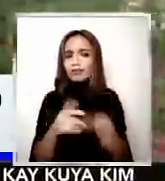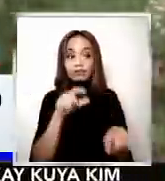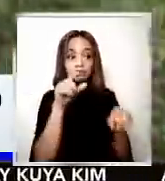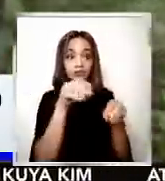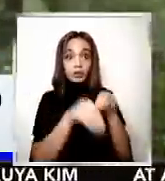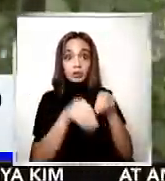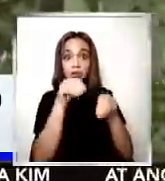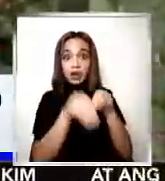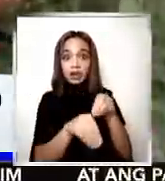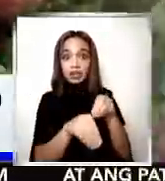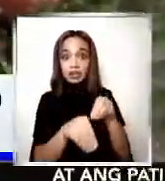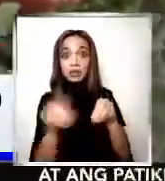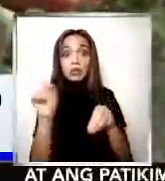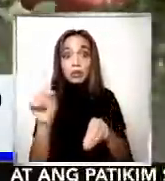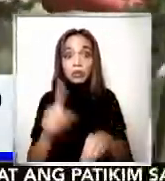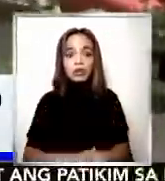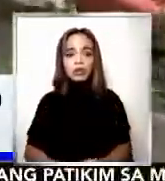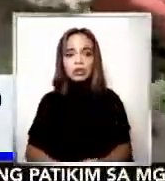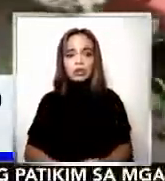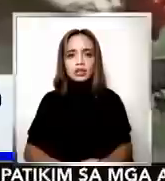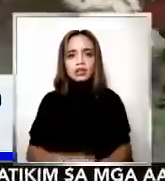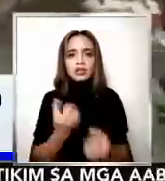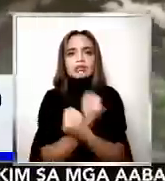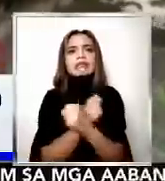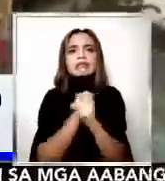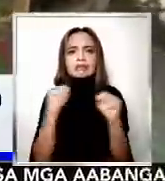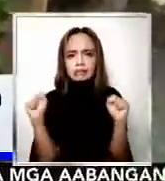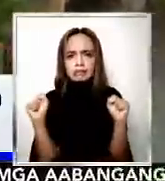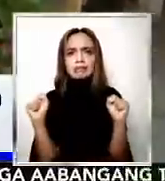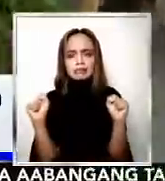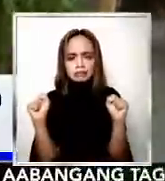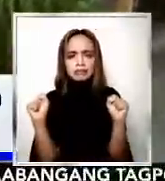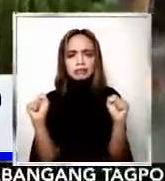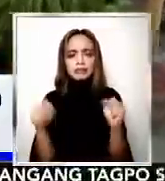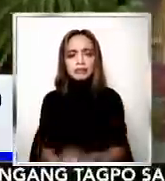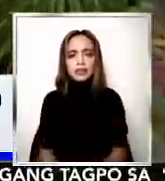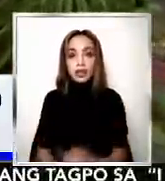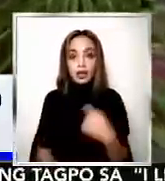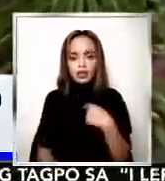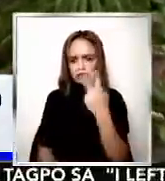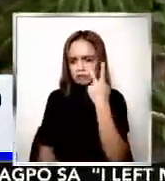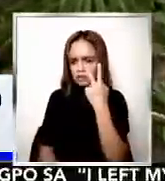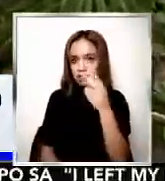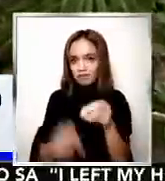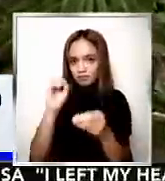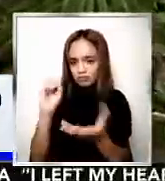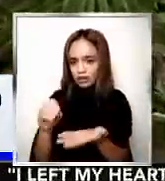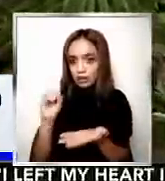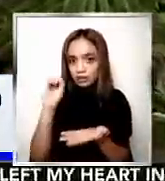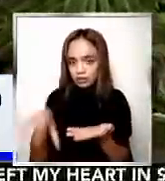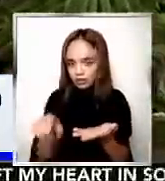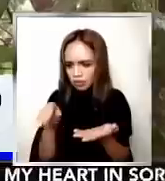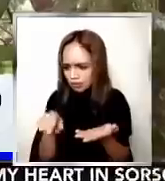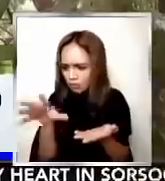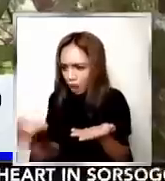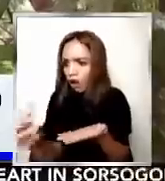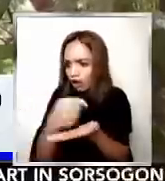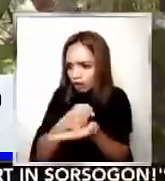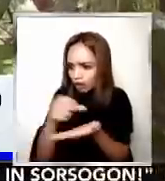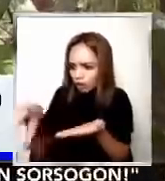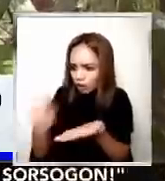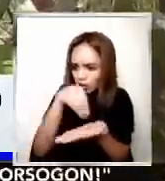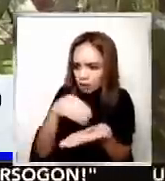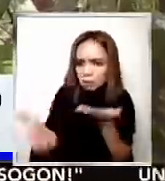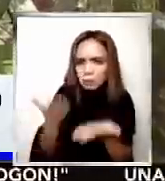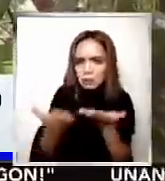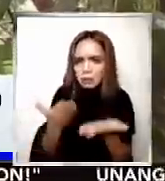mga rescued. Nakikita ko sa garbage. Pinupulot ko, sabi ko baka mabuhay pa ito. Yung mga balat-balat